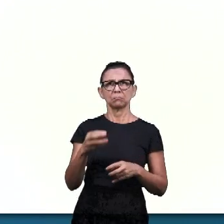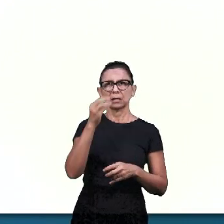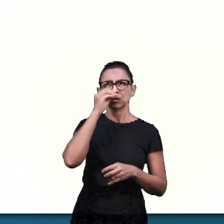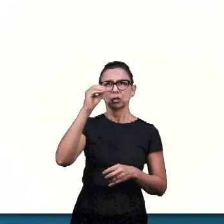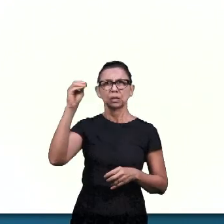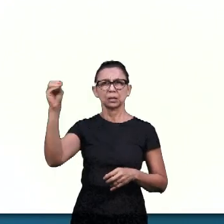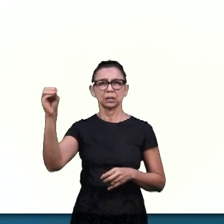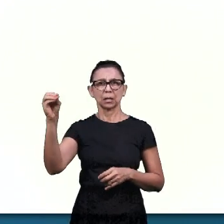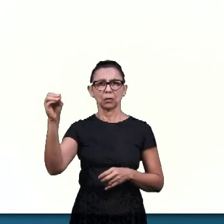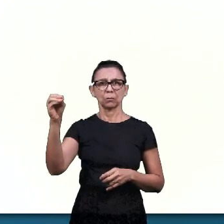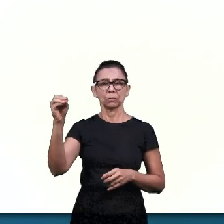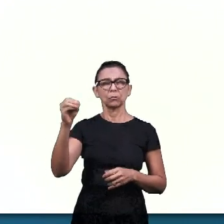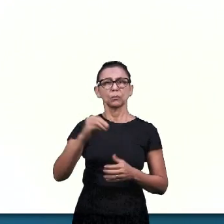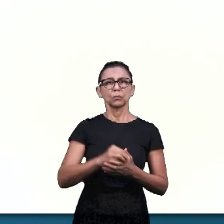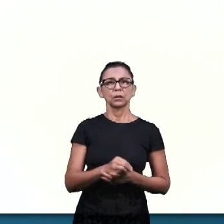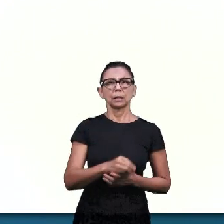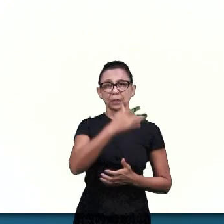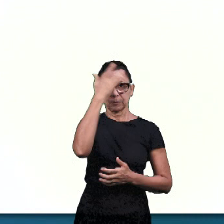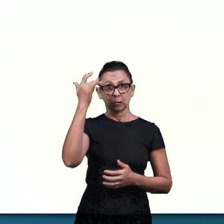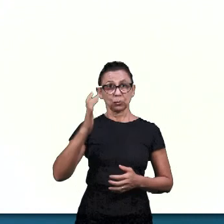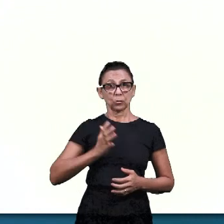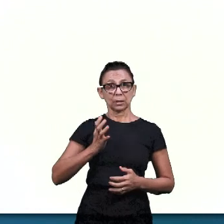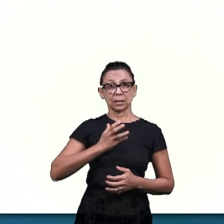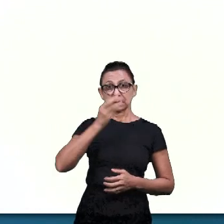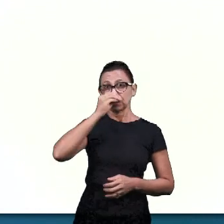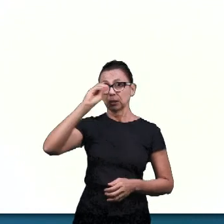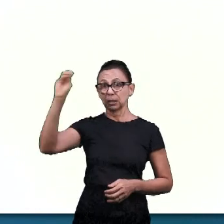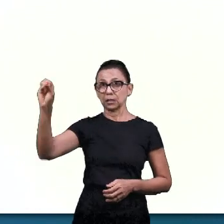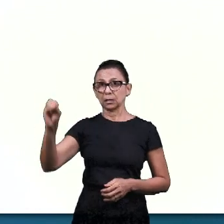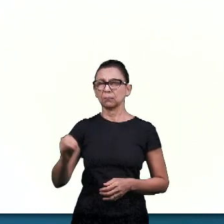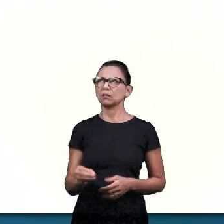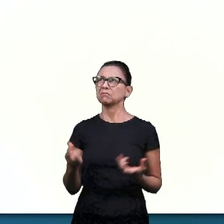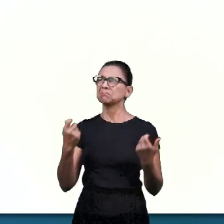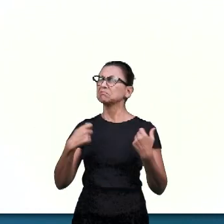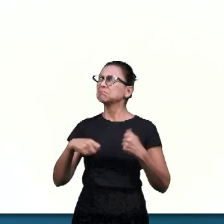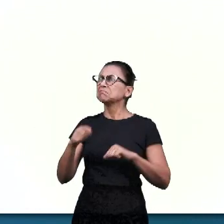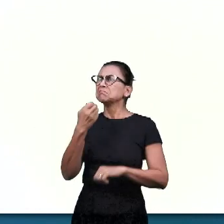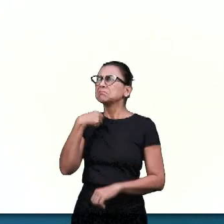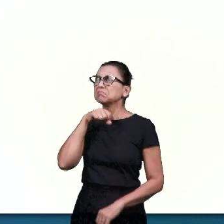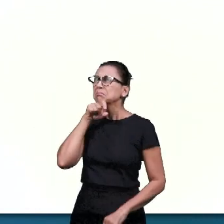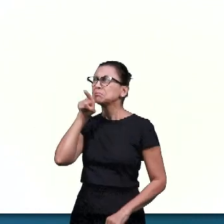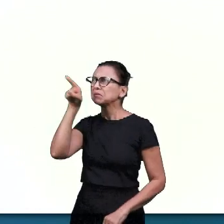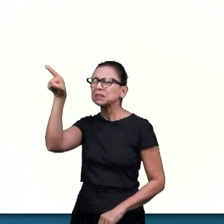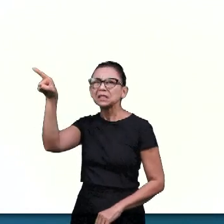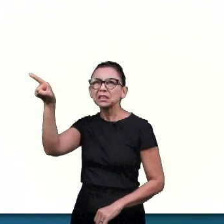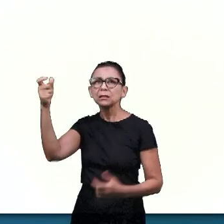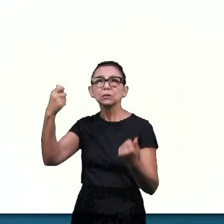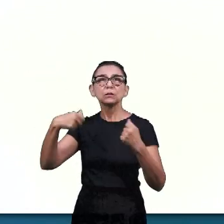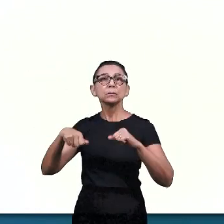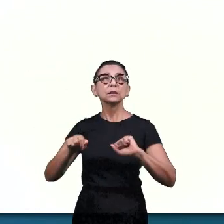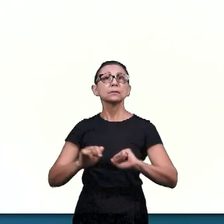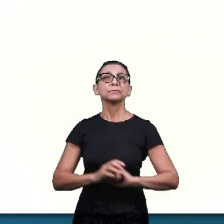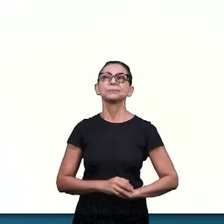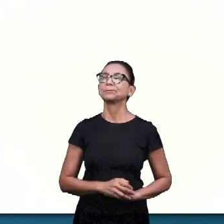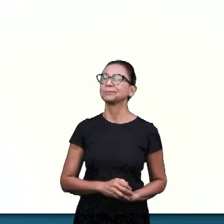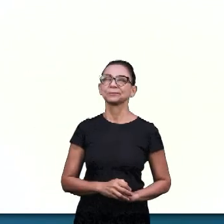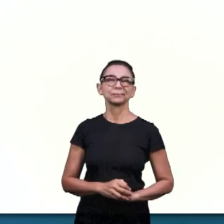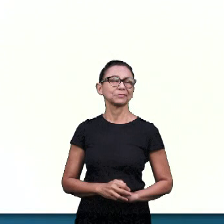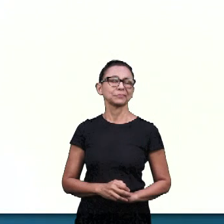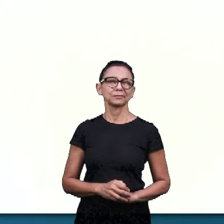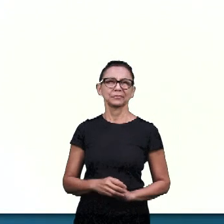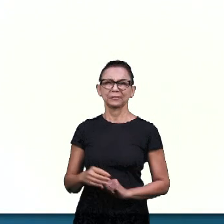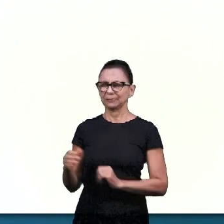Le riche, il ne veut pas, il n'a pas besoin de Dieu pour rien du tout. Il n'a pas besoin du Père, du